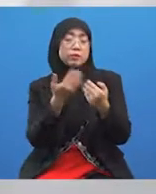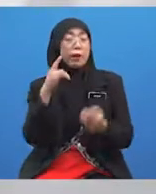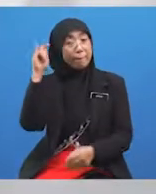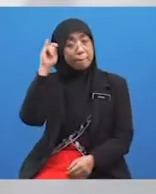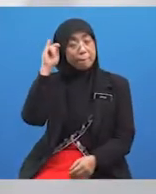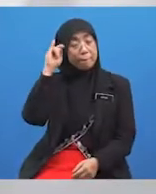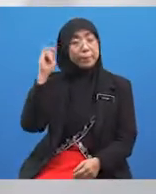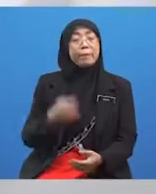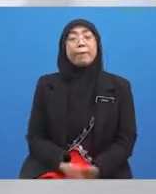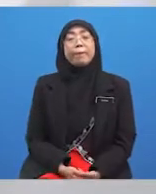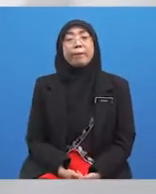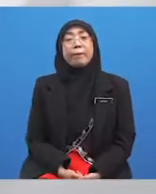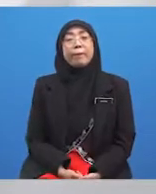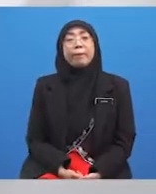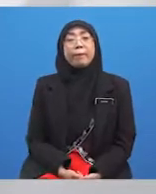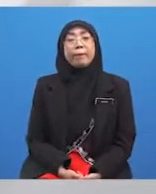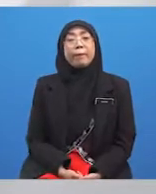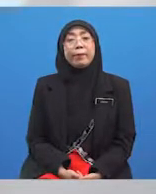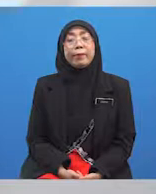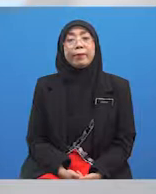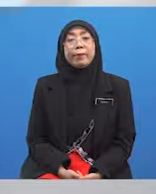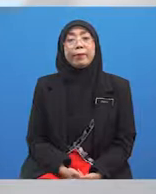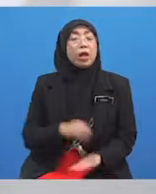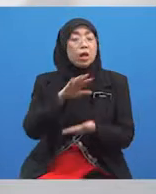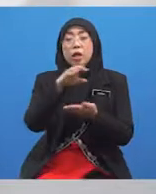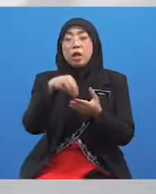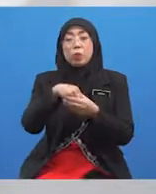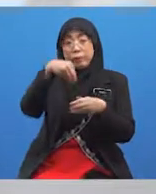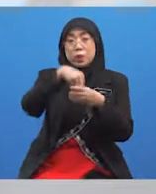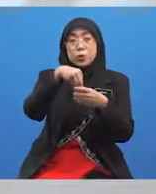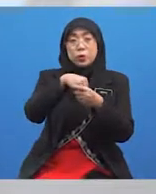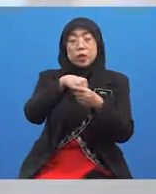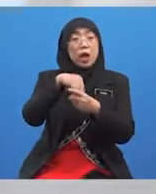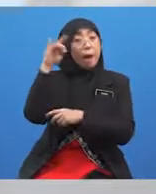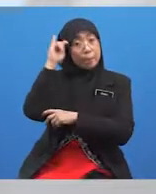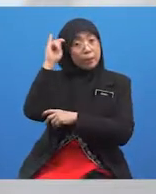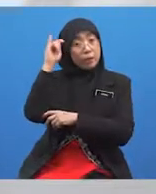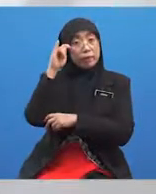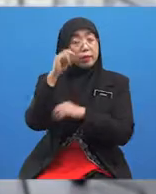topik perbincangan kita.